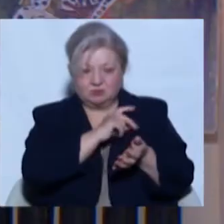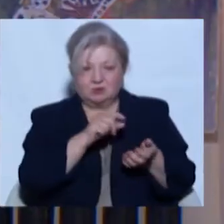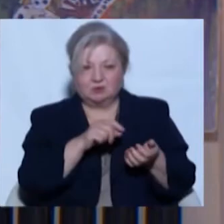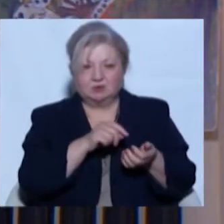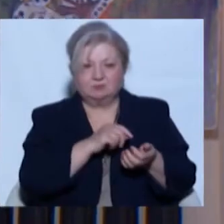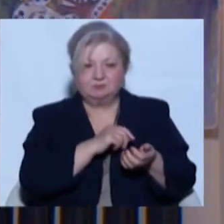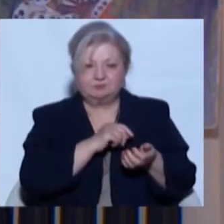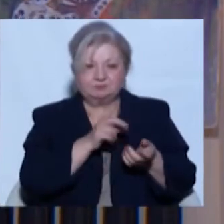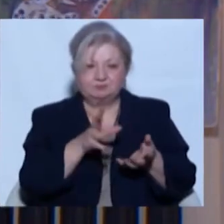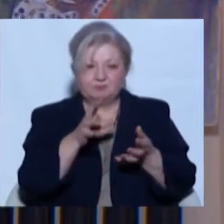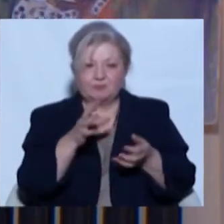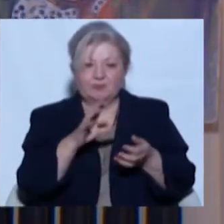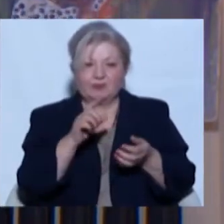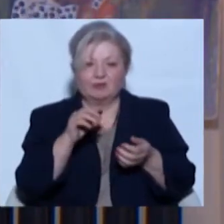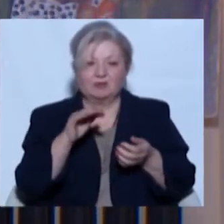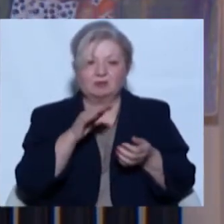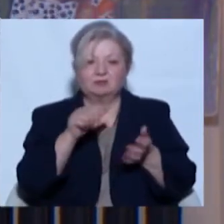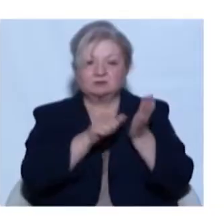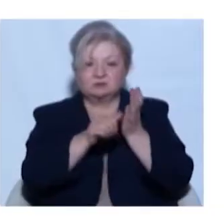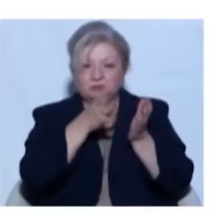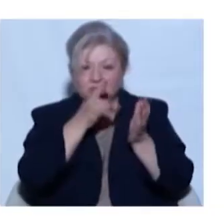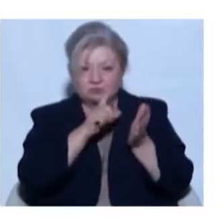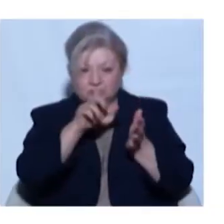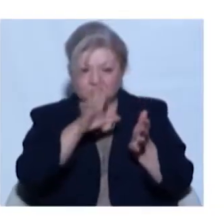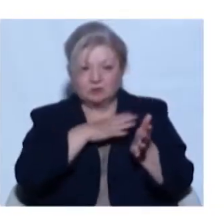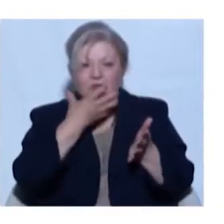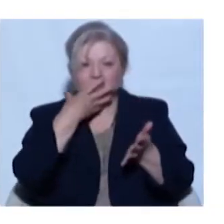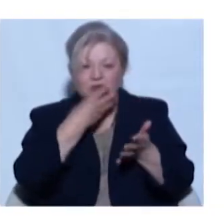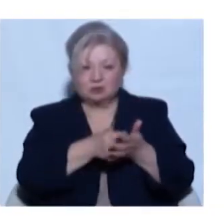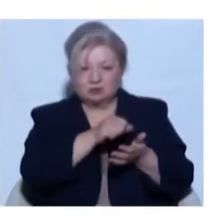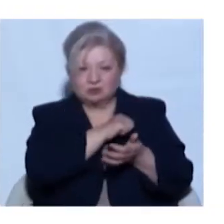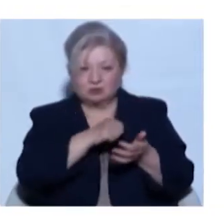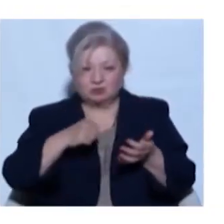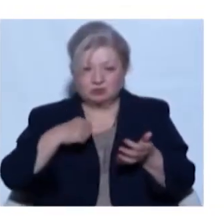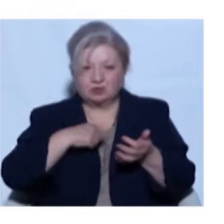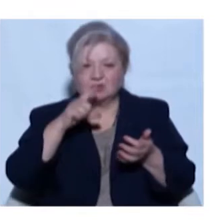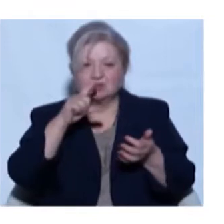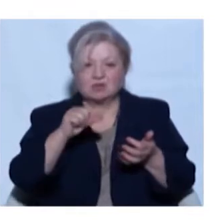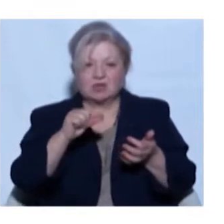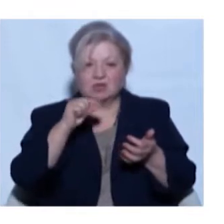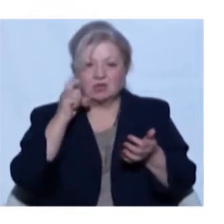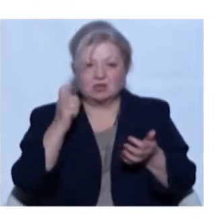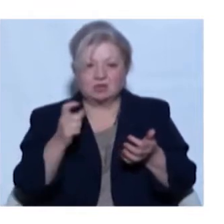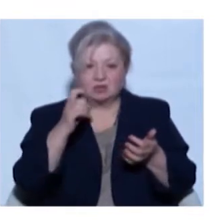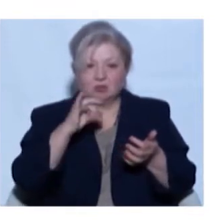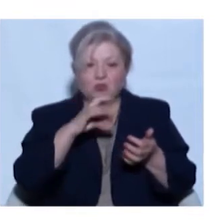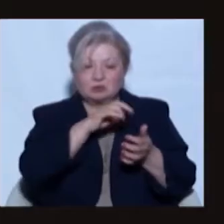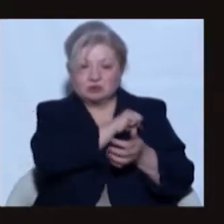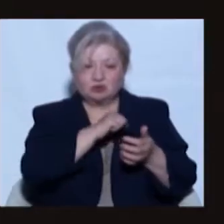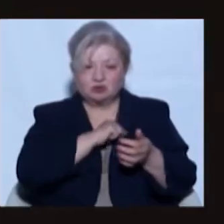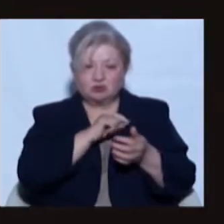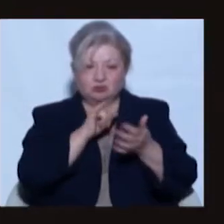teimuras pierwszy elchoba samot cel suke, to nie cel, irada chadis reklas mam teimurazi ikta, stchous tachmarebas